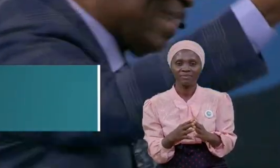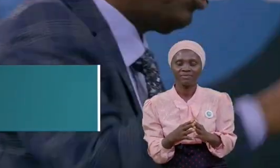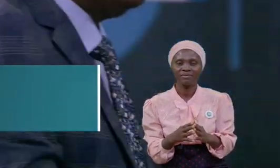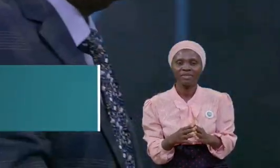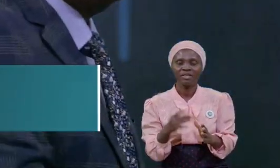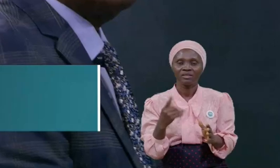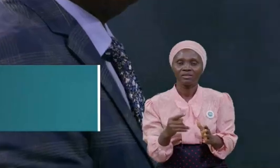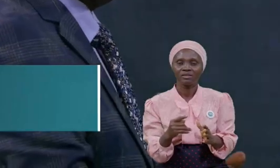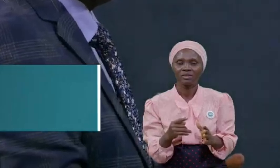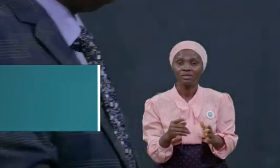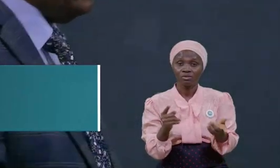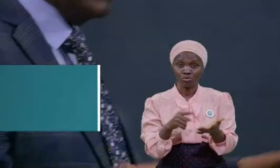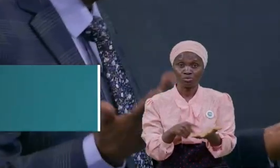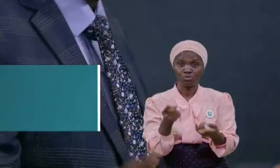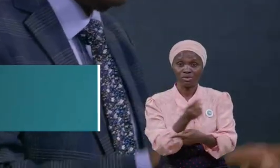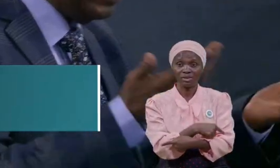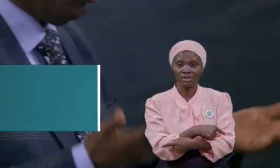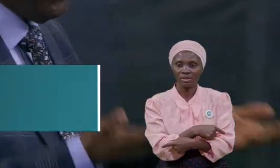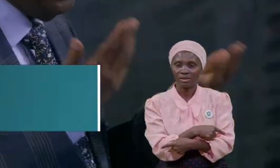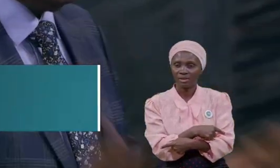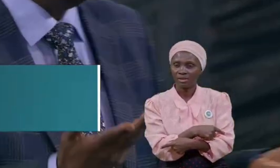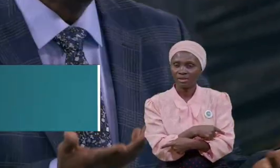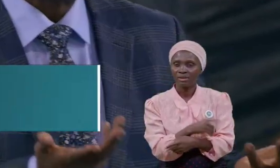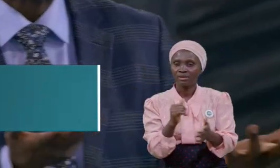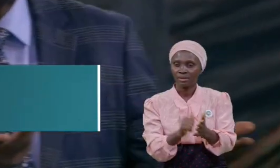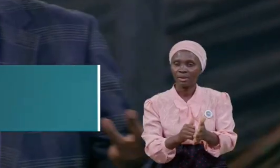jour et ce jour.